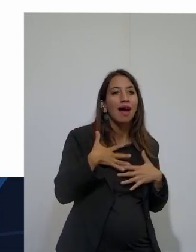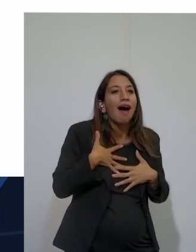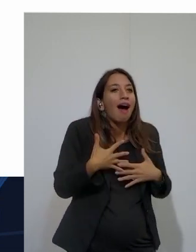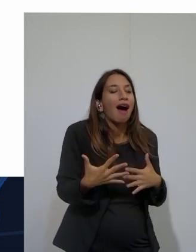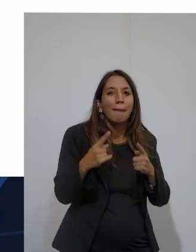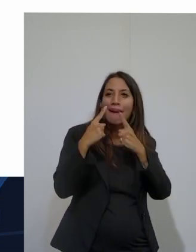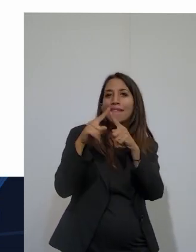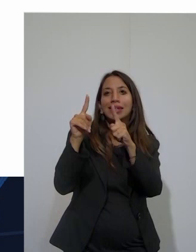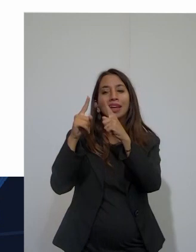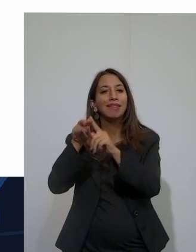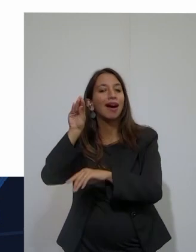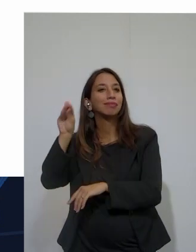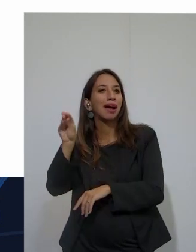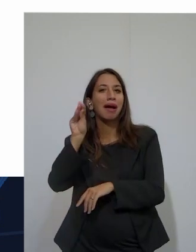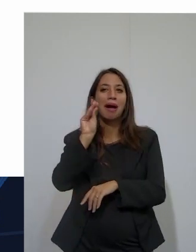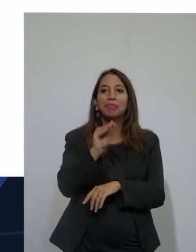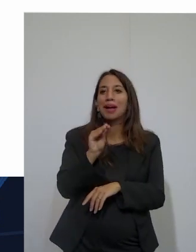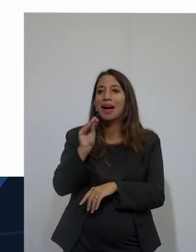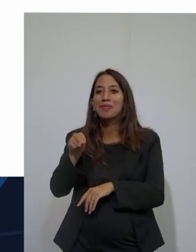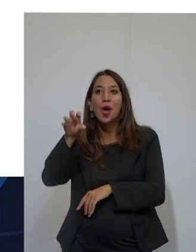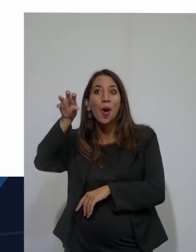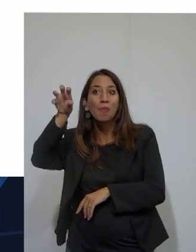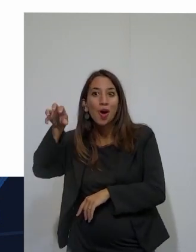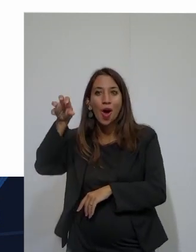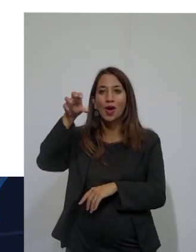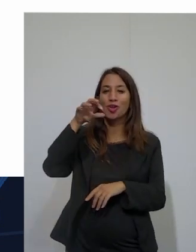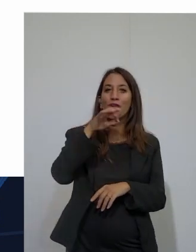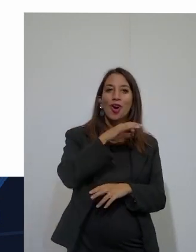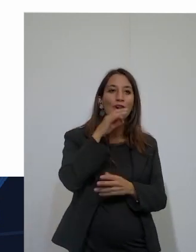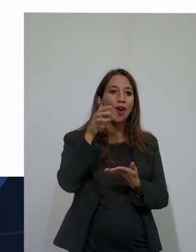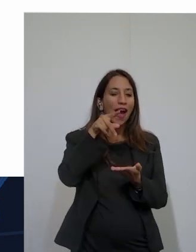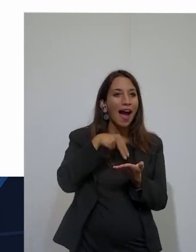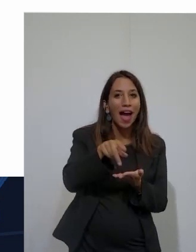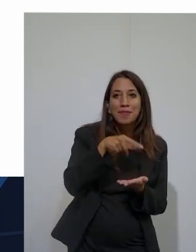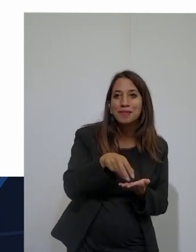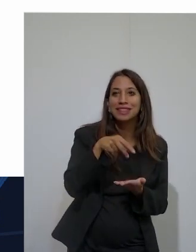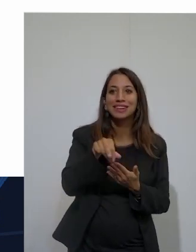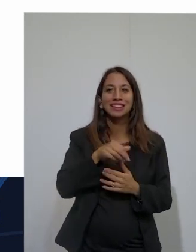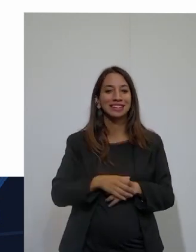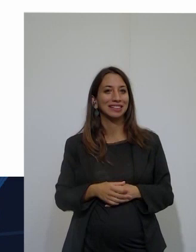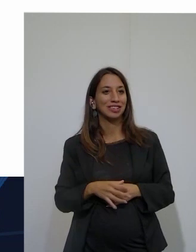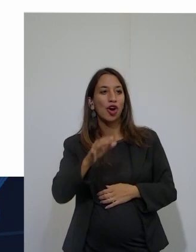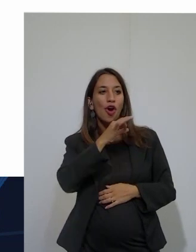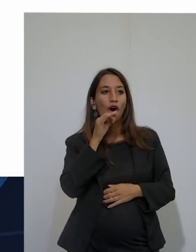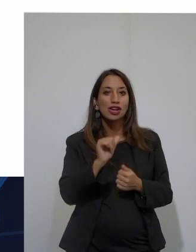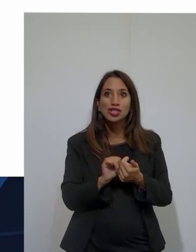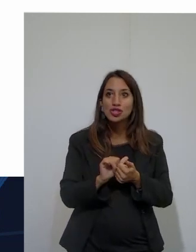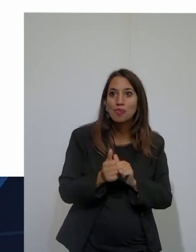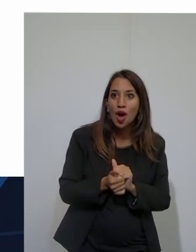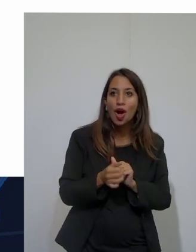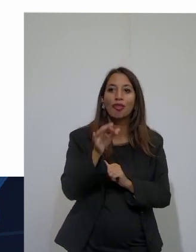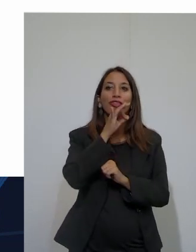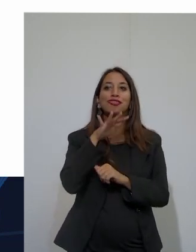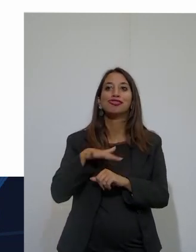diverse, i borghi ma anche i cammini, lo sport, le zone agricole, insomma non è